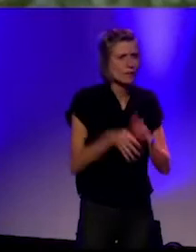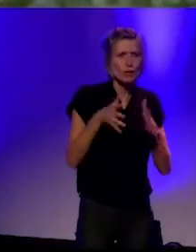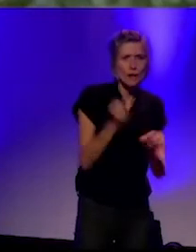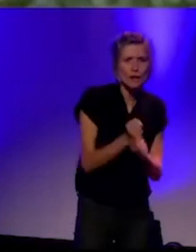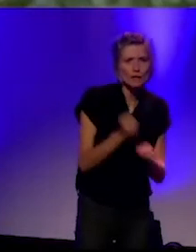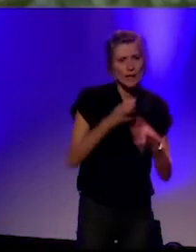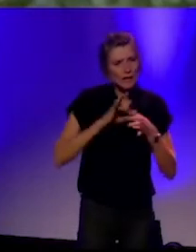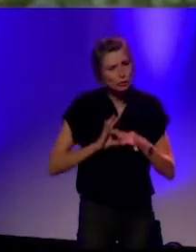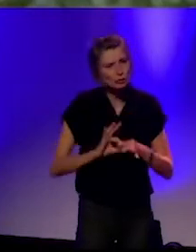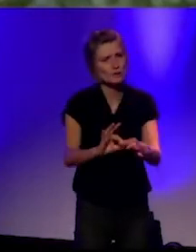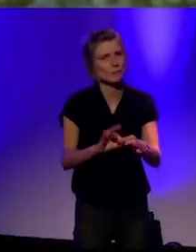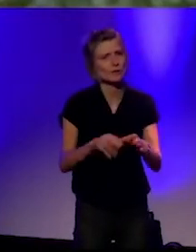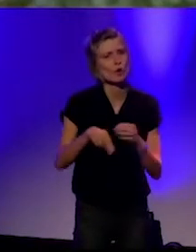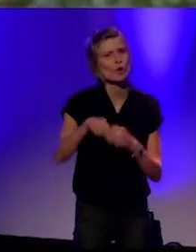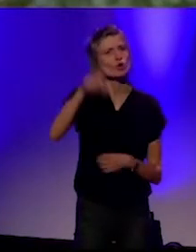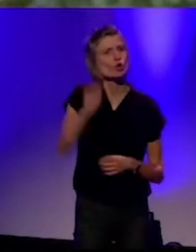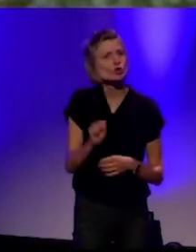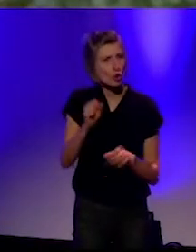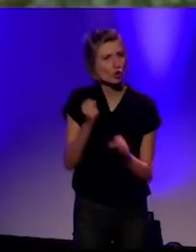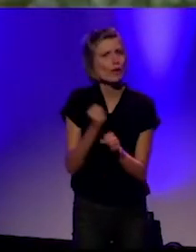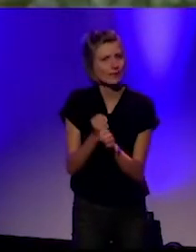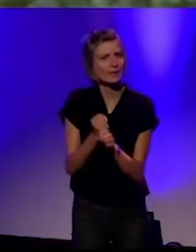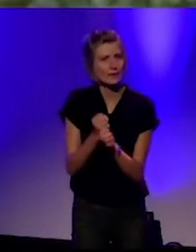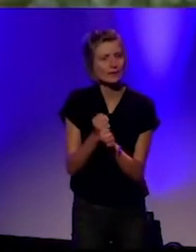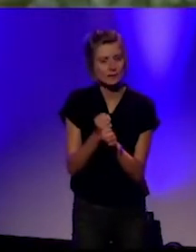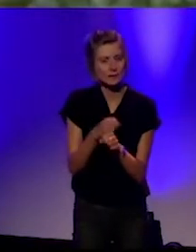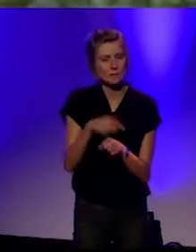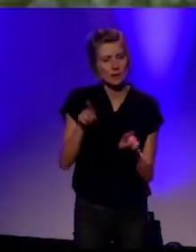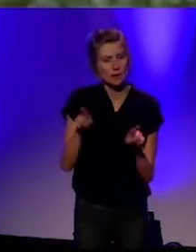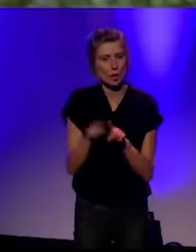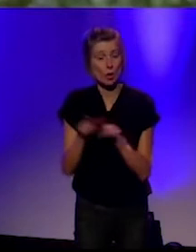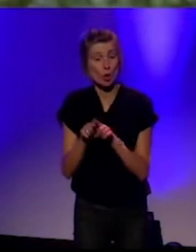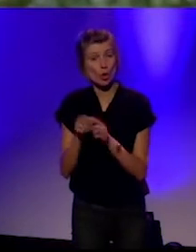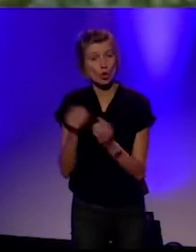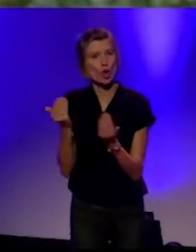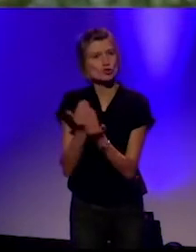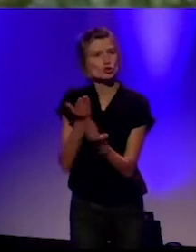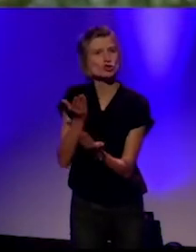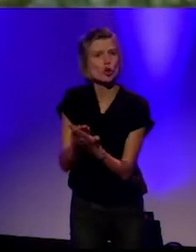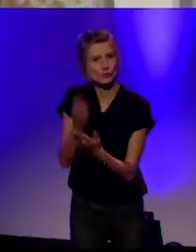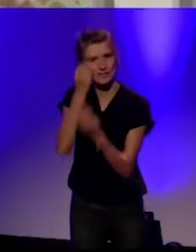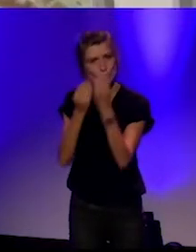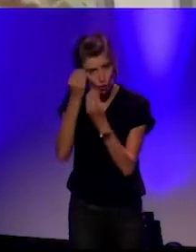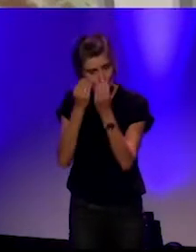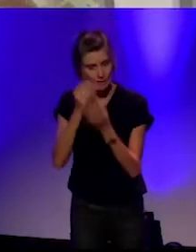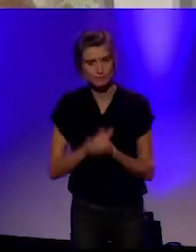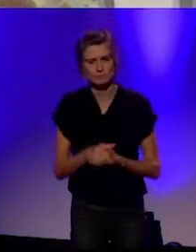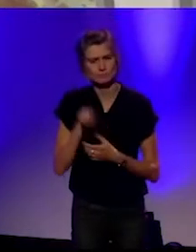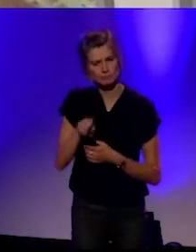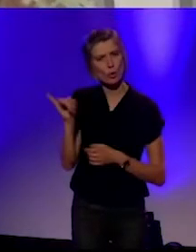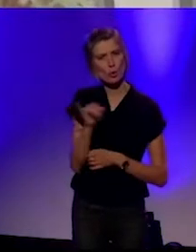duurzaamheid, Noord-Zuidwerking en onder meer ook service learning. Service learning is een